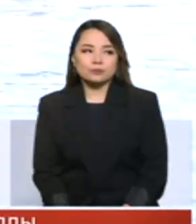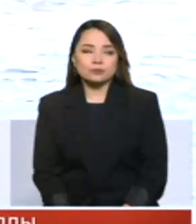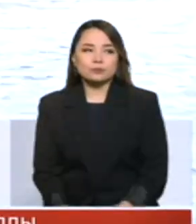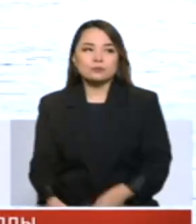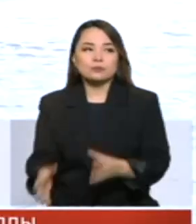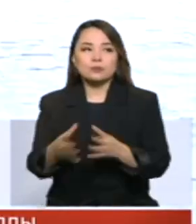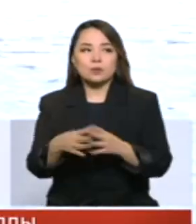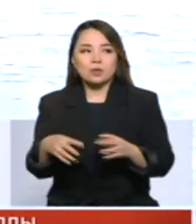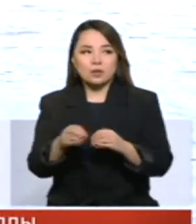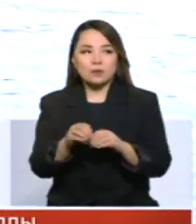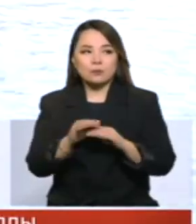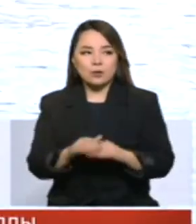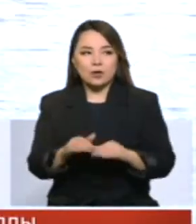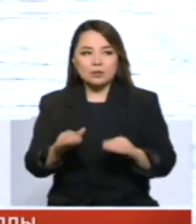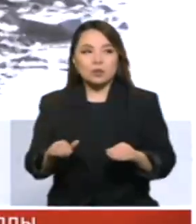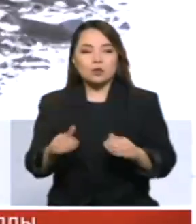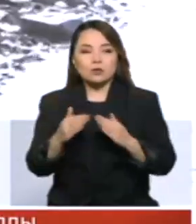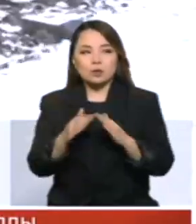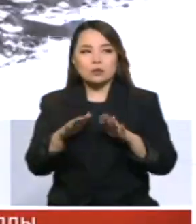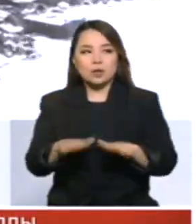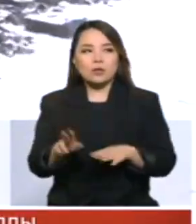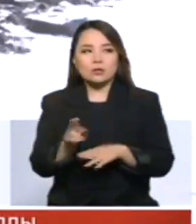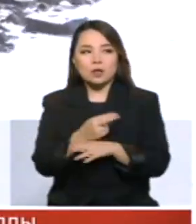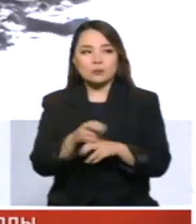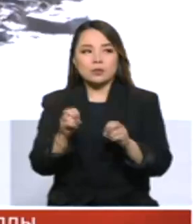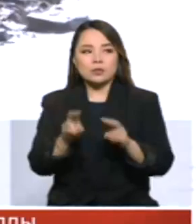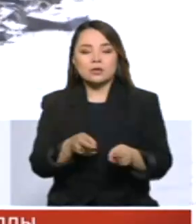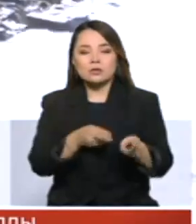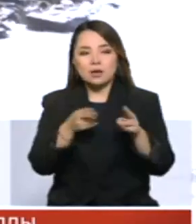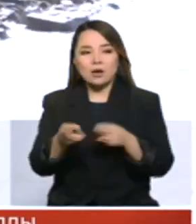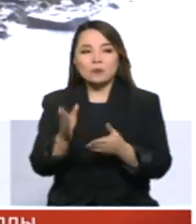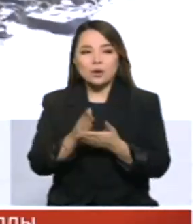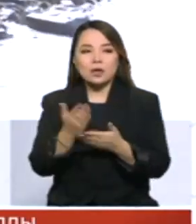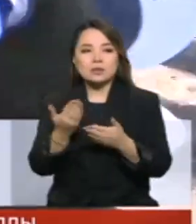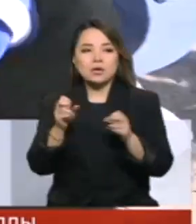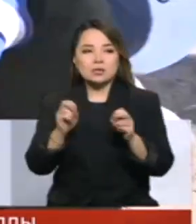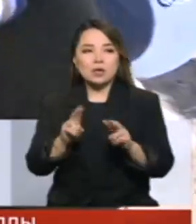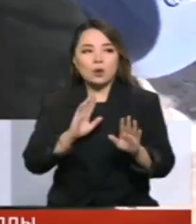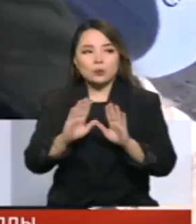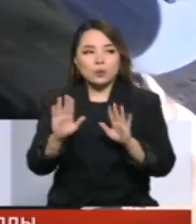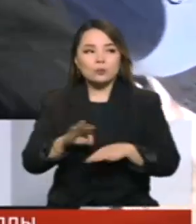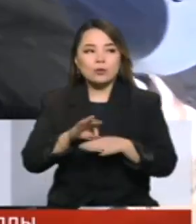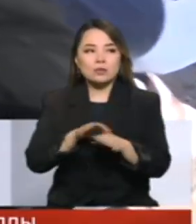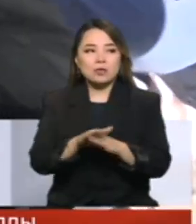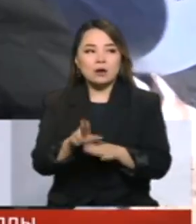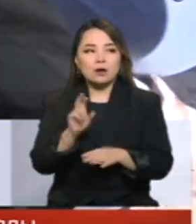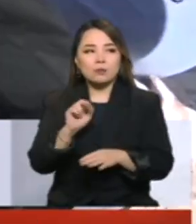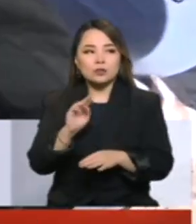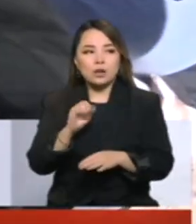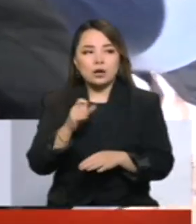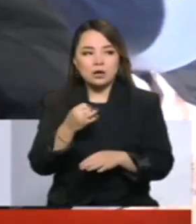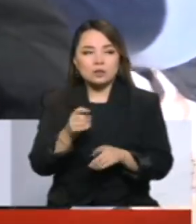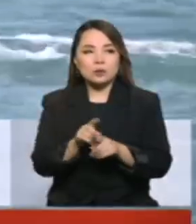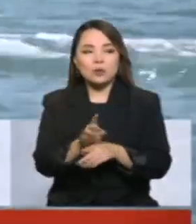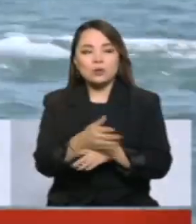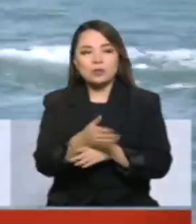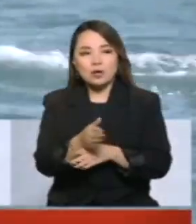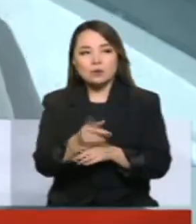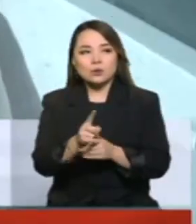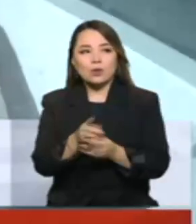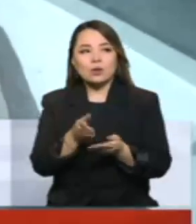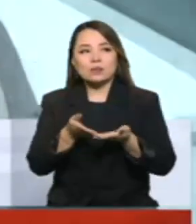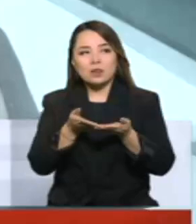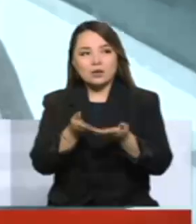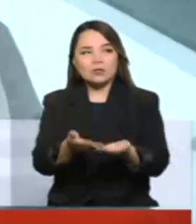Шараға отбасылық типтегі балалар үйінің тәрбиеленушілері де арнайы келді. Оларға арнайы көрме ұйымдастырылып, Қапшағайда қайықпен серуендеуге жағдай